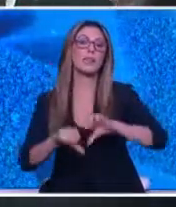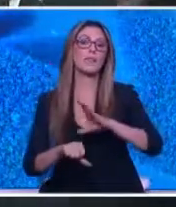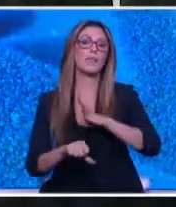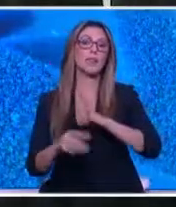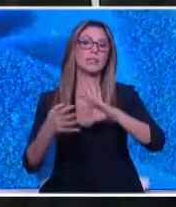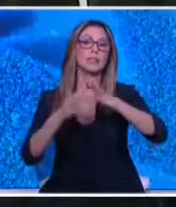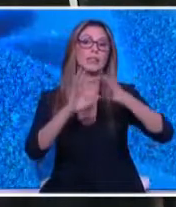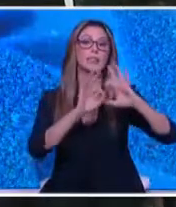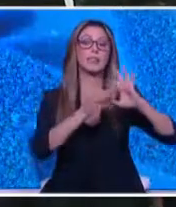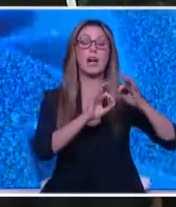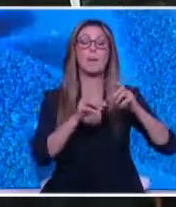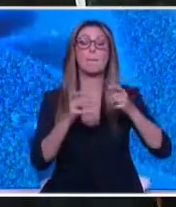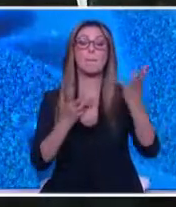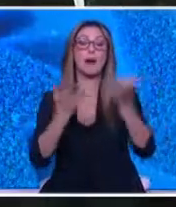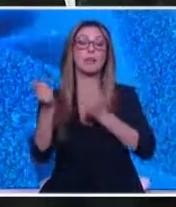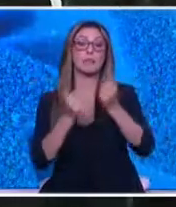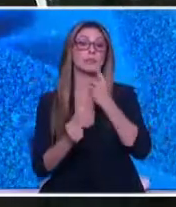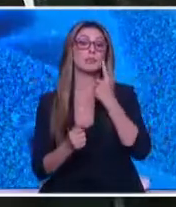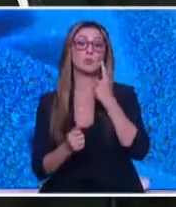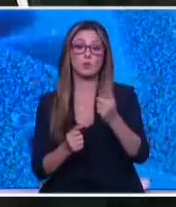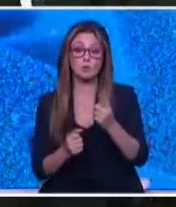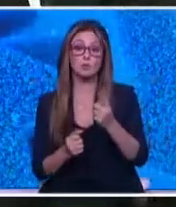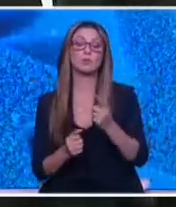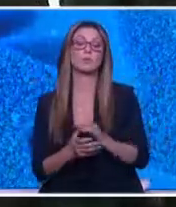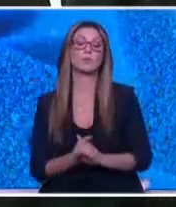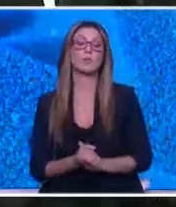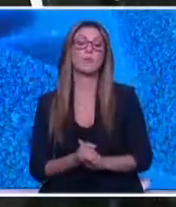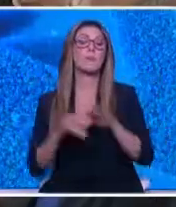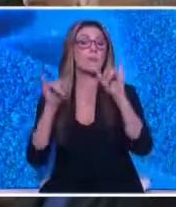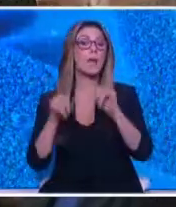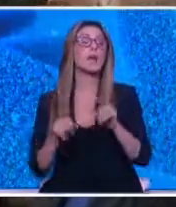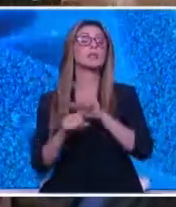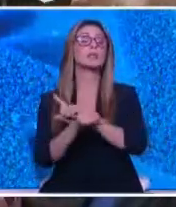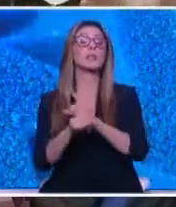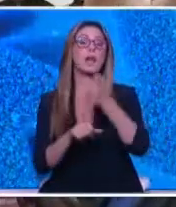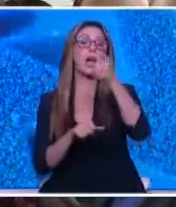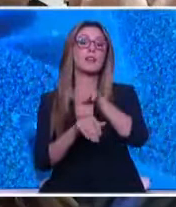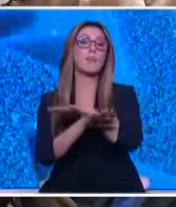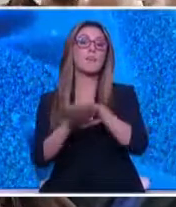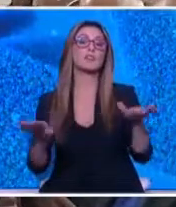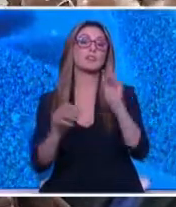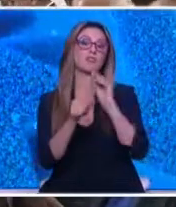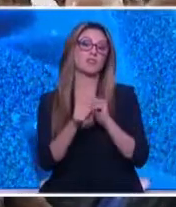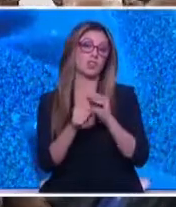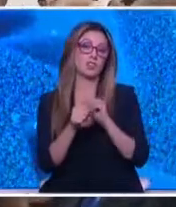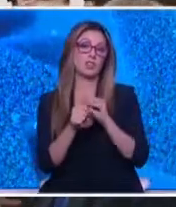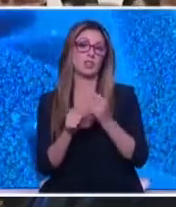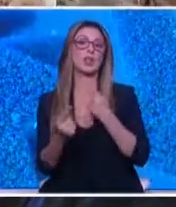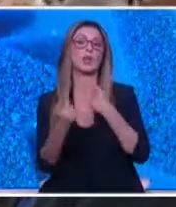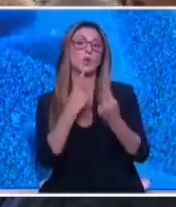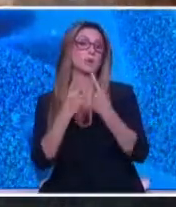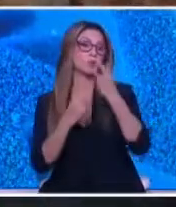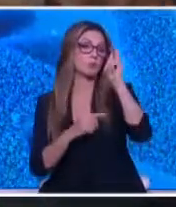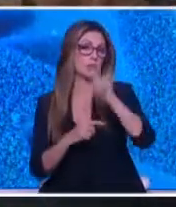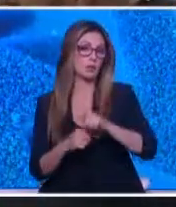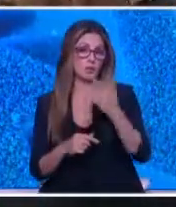Zincir marketlere seslendi. Zincir marketlere çağrıda bulundu. Aynı zamanda altılı masaya da, CHP başta olmak üzere